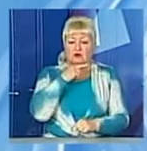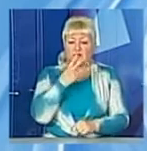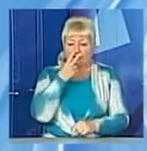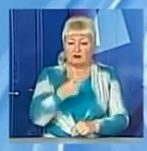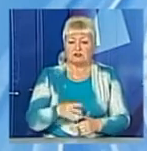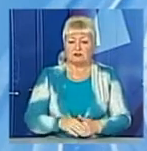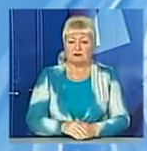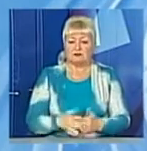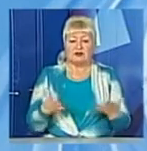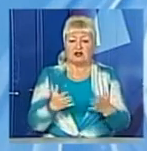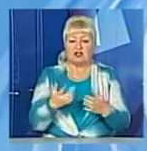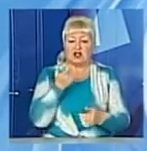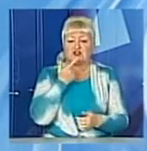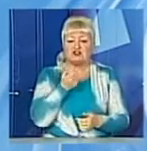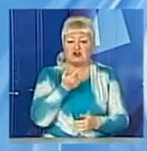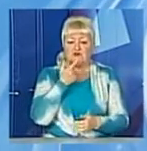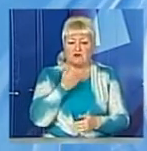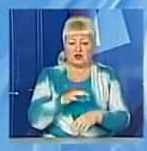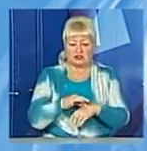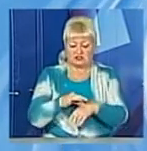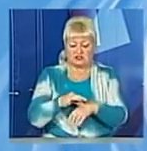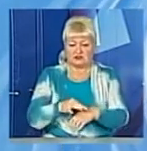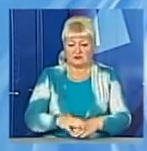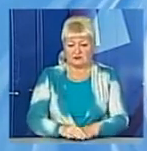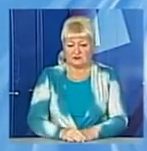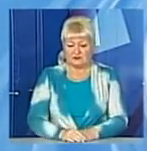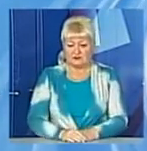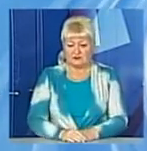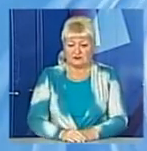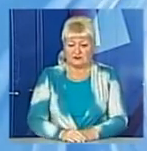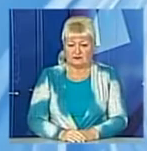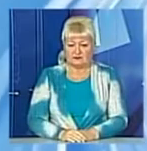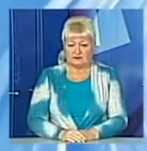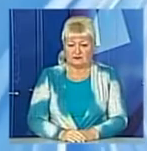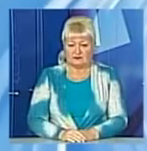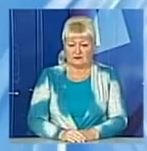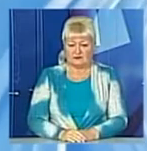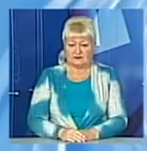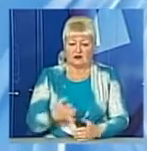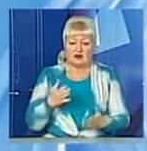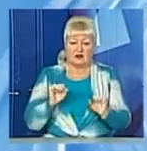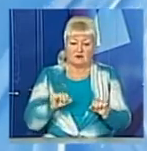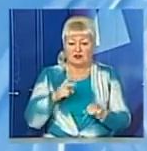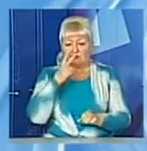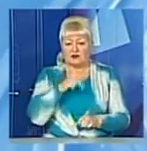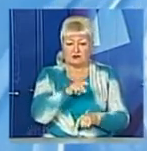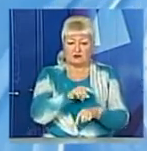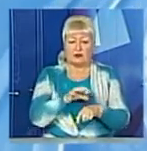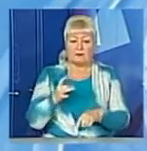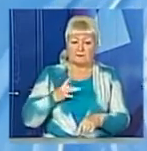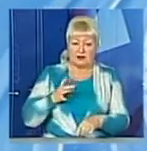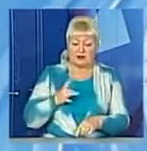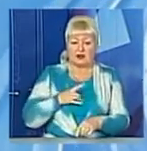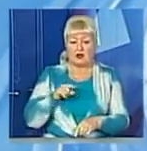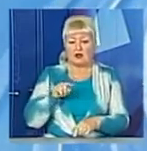пшикалок подивіться, яка червона голова. Ось. Можливо, видно, можливо, не видно.